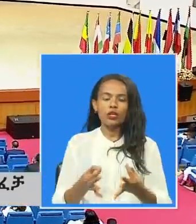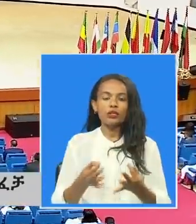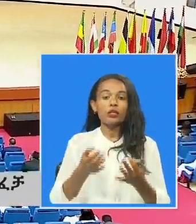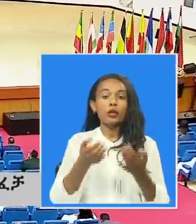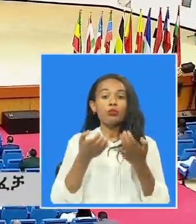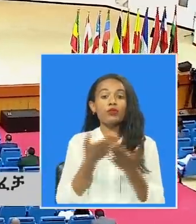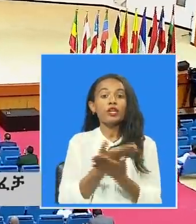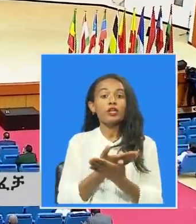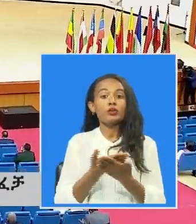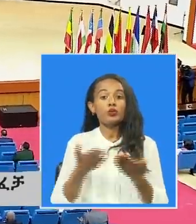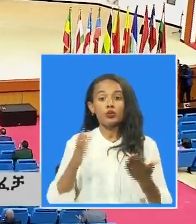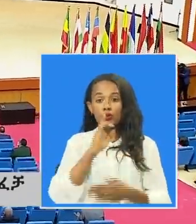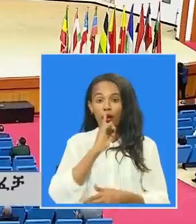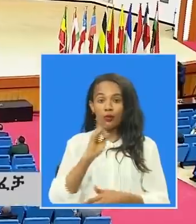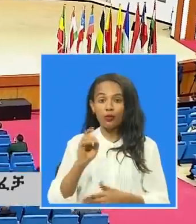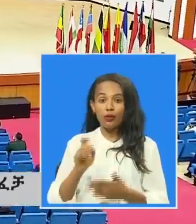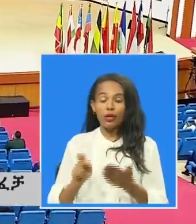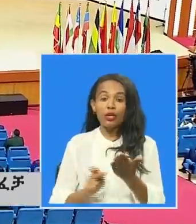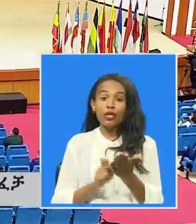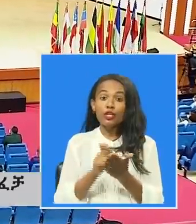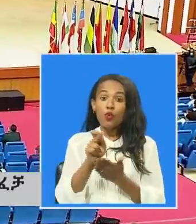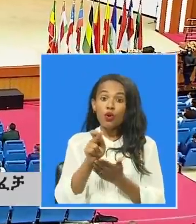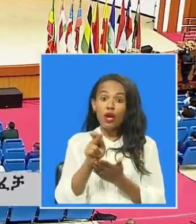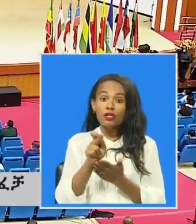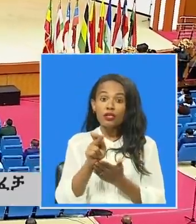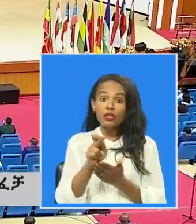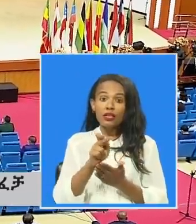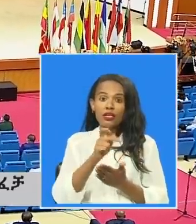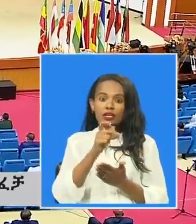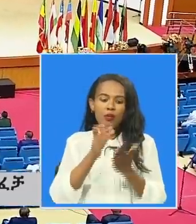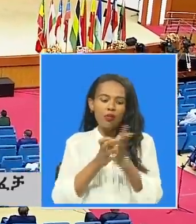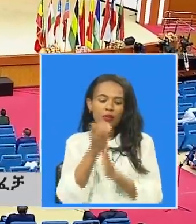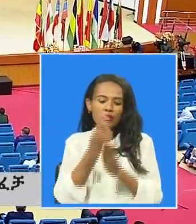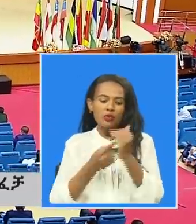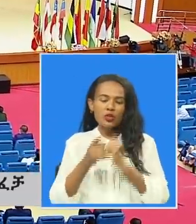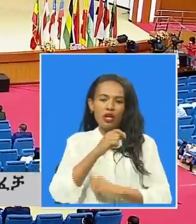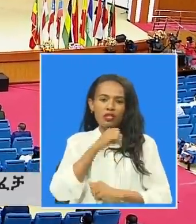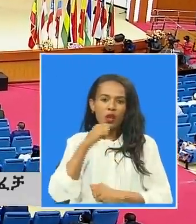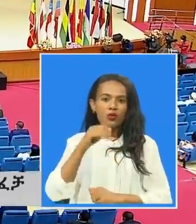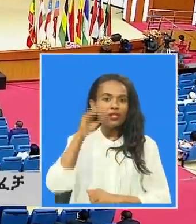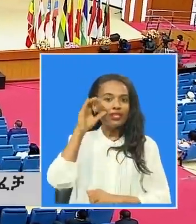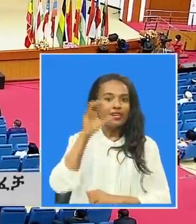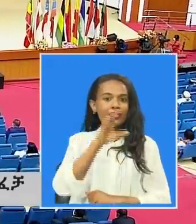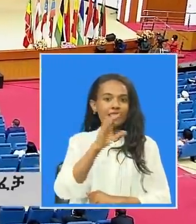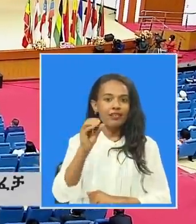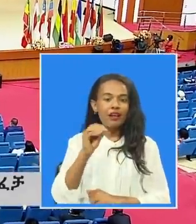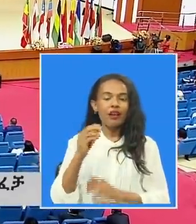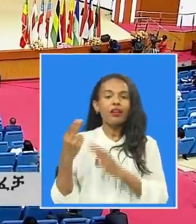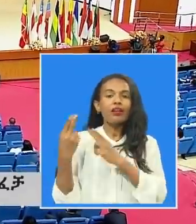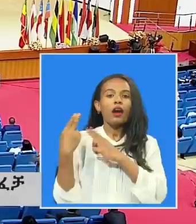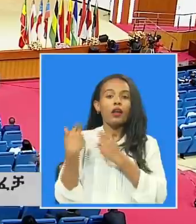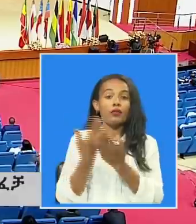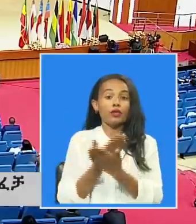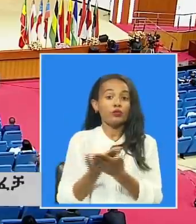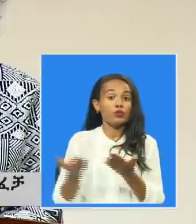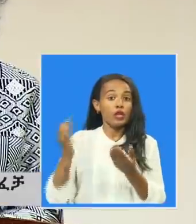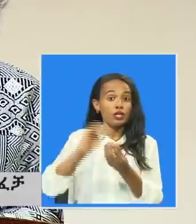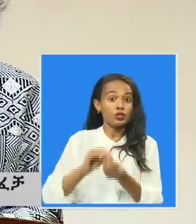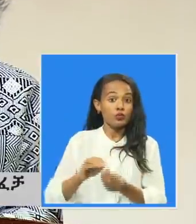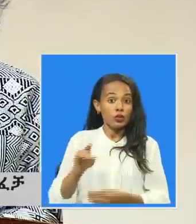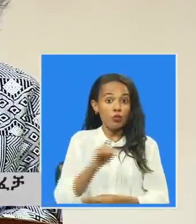የሚፈልግ ጉዳይ ነው። ዲሞክራሲ የመብት ብቻ ሳይሆን የግዴታና የኃላፊነት ጉዳይ ጭምር